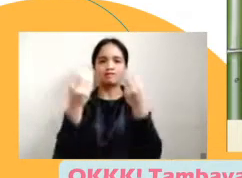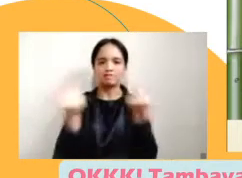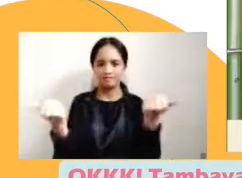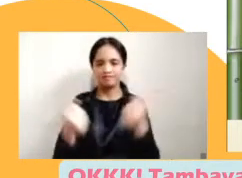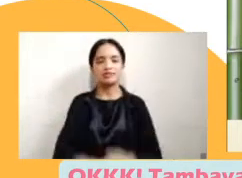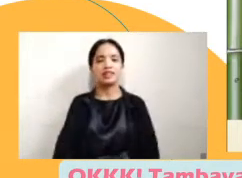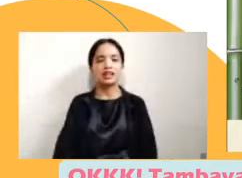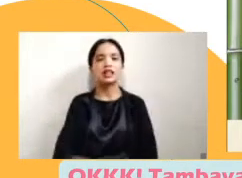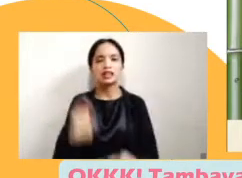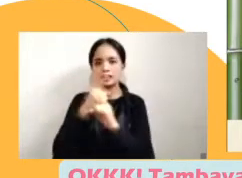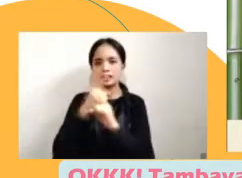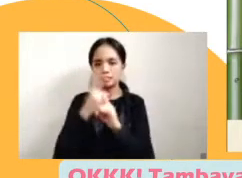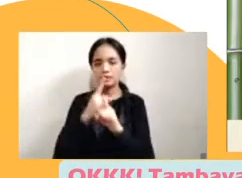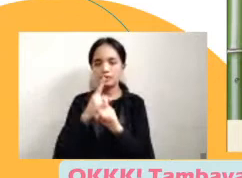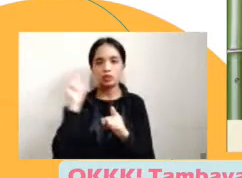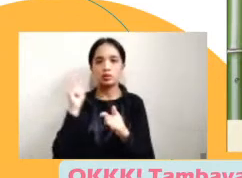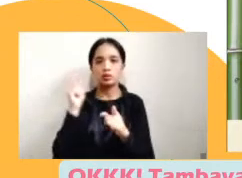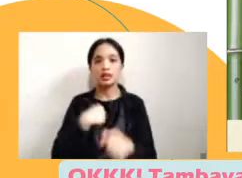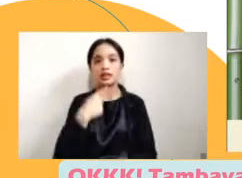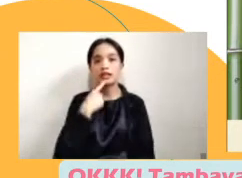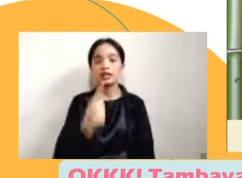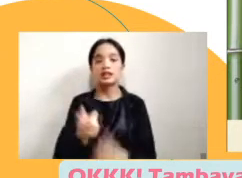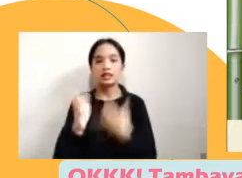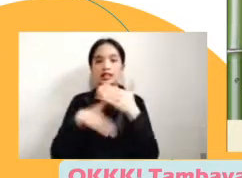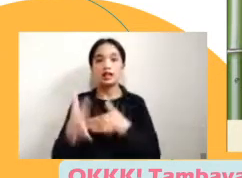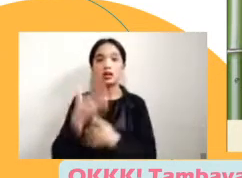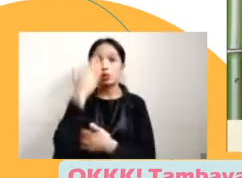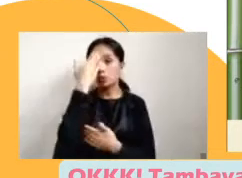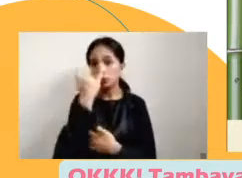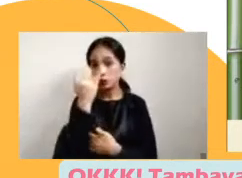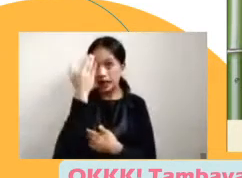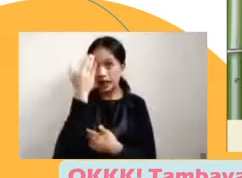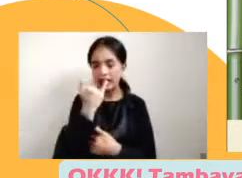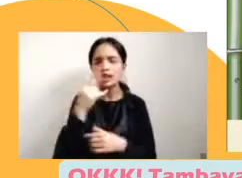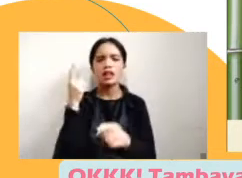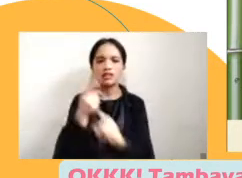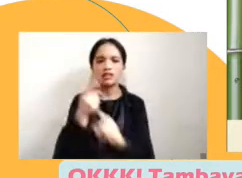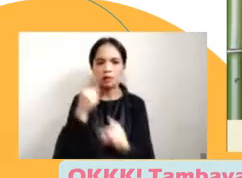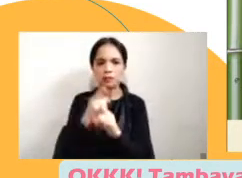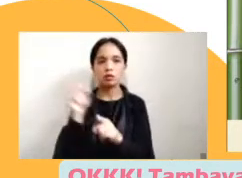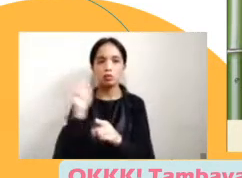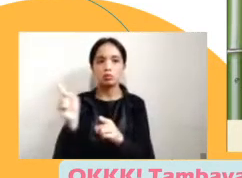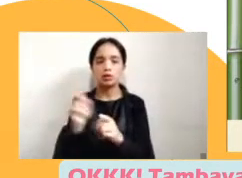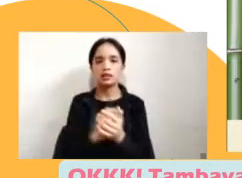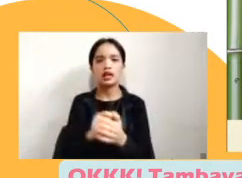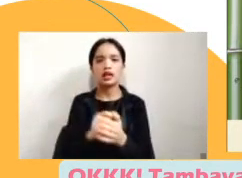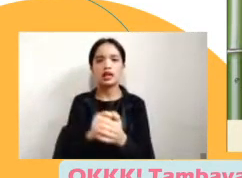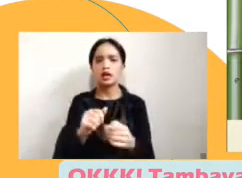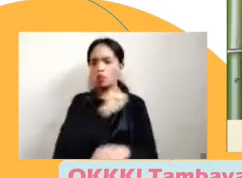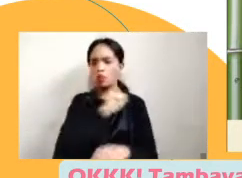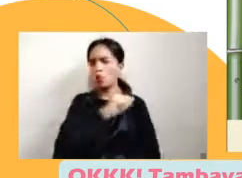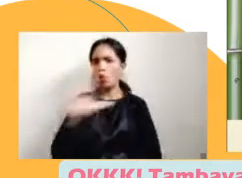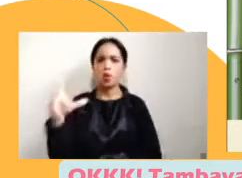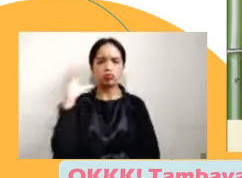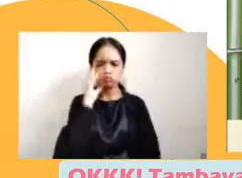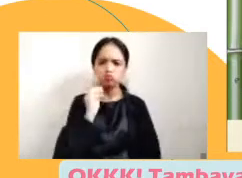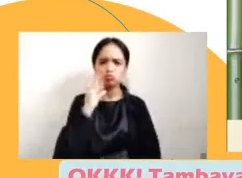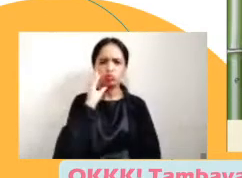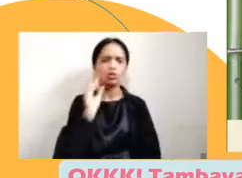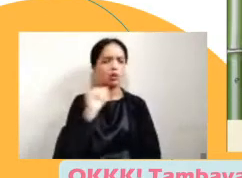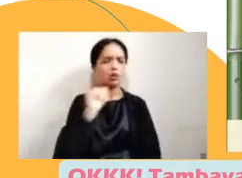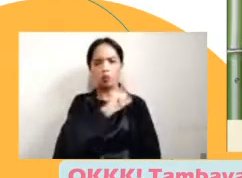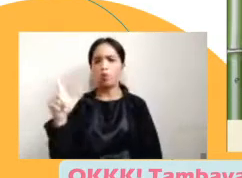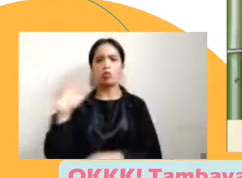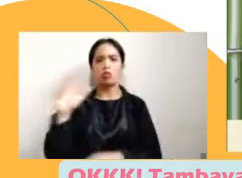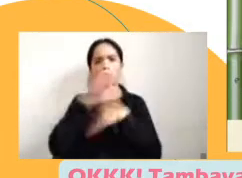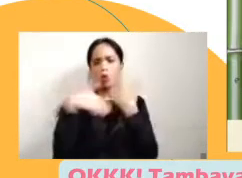sa aking sasabihin na susunod, dahil tama kayo na ang bawat karanasan, bawat pagsubok na